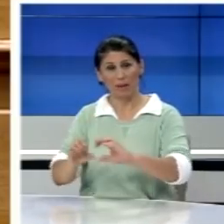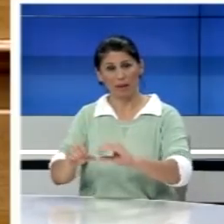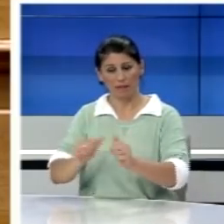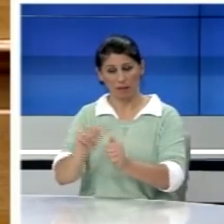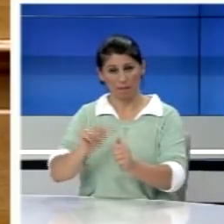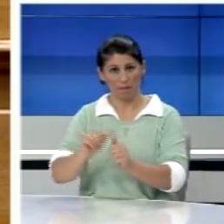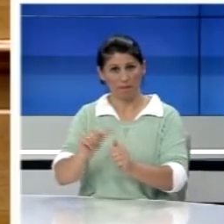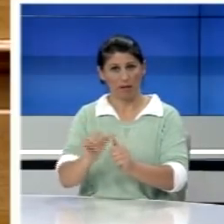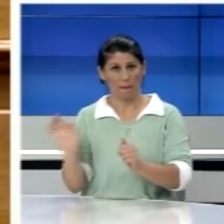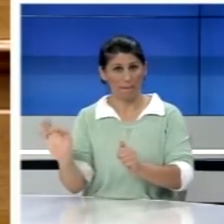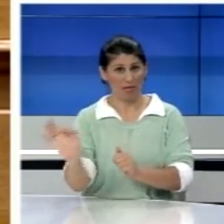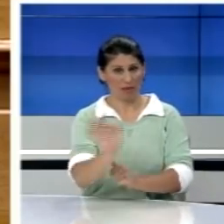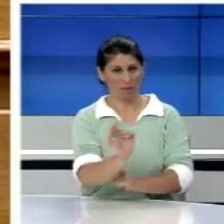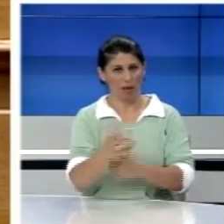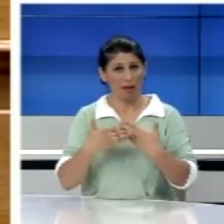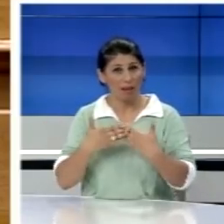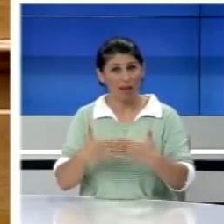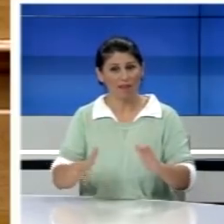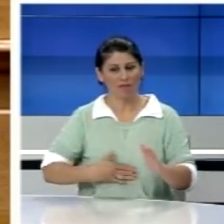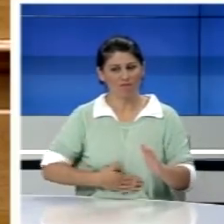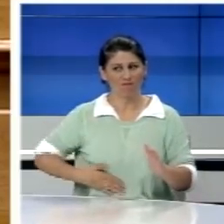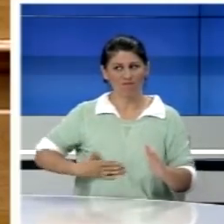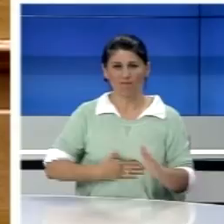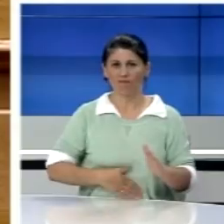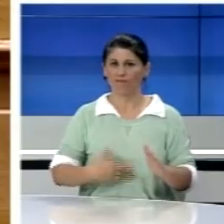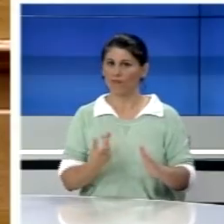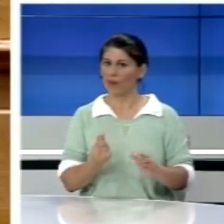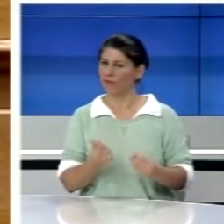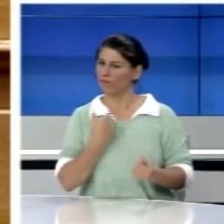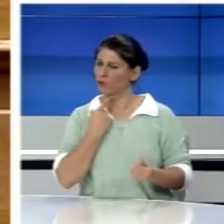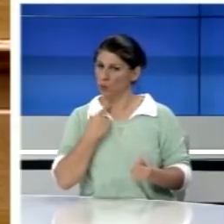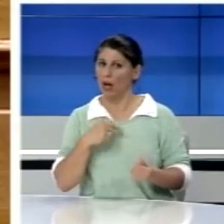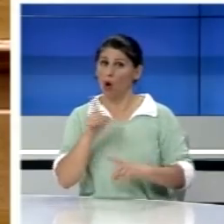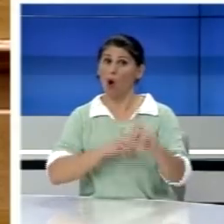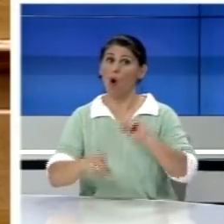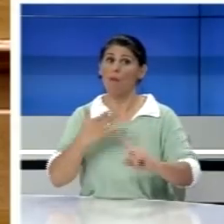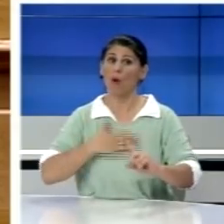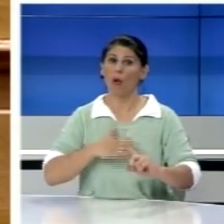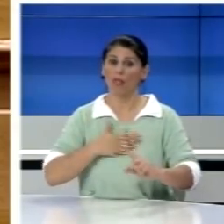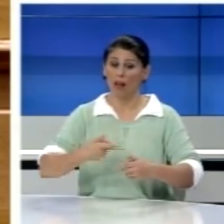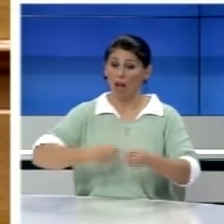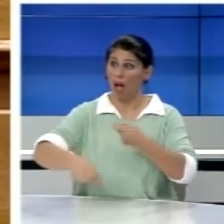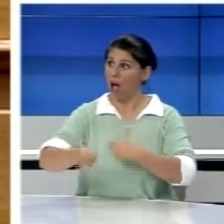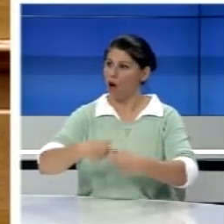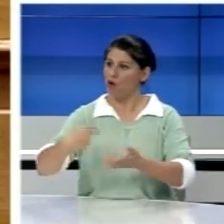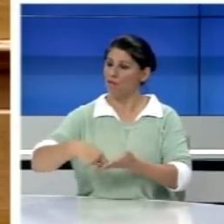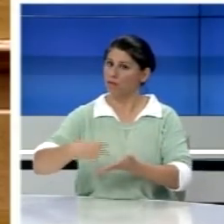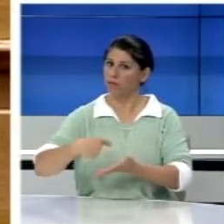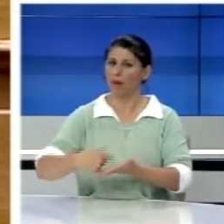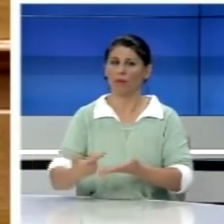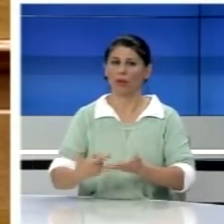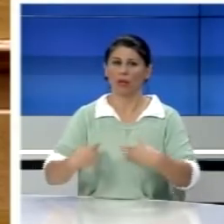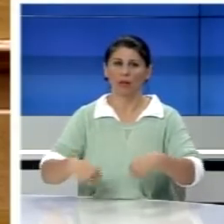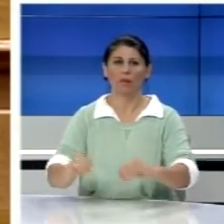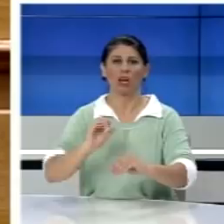πανδημίας έχει ανοίξει ακόμα περισσότερο τις ορέξεις όσων προσβλέπουν να βρουν μεγαλύτερο αγοραστικό κοινό για να πουλάνε